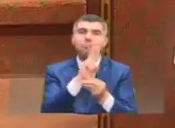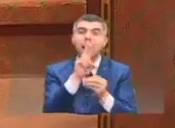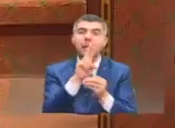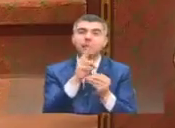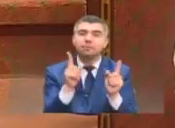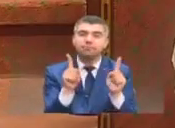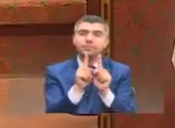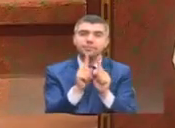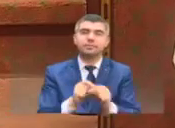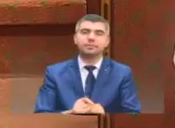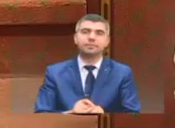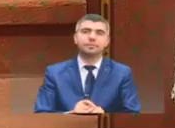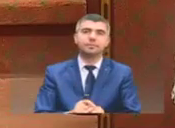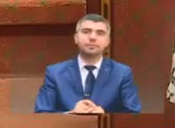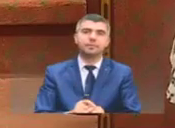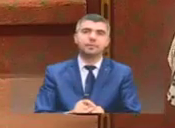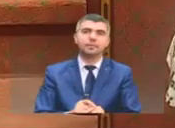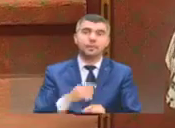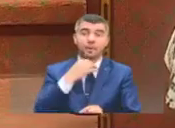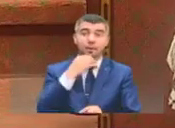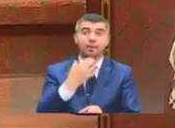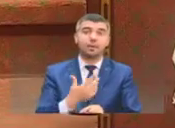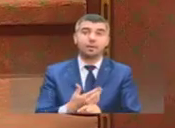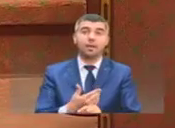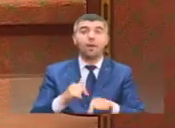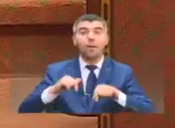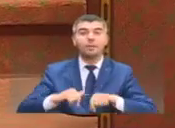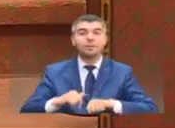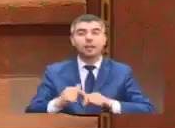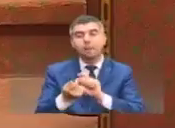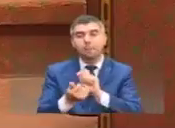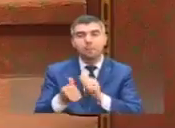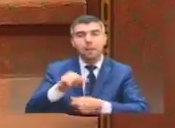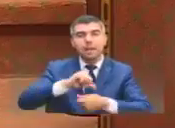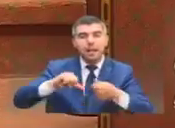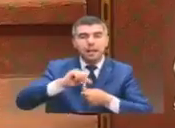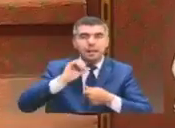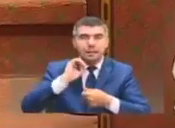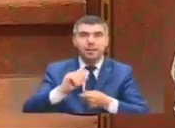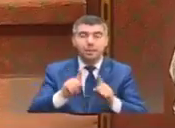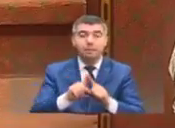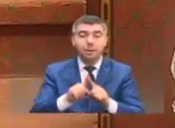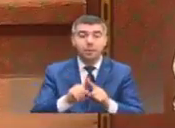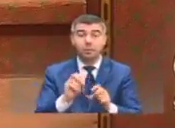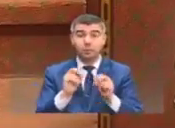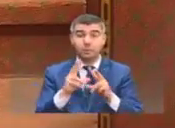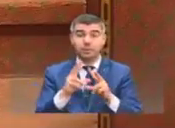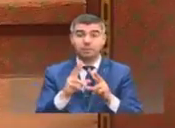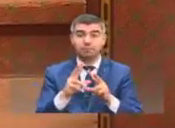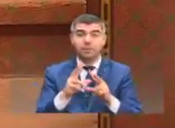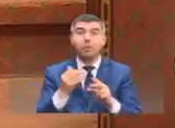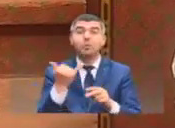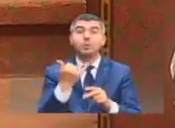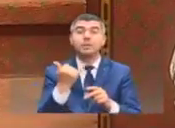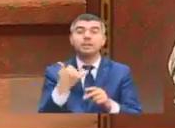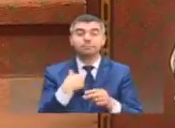كان بودي أنني نعطي شي سيد وزير آخر أنه يجيب، لكن الأمور تتطلب يعني تقديم بعض التدقيقات التقنية، لذلك ألححت أن أكون